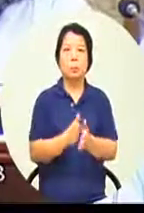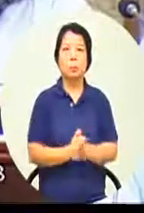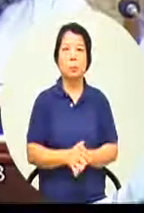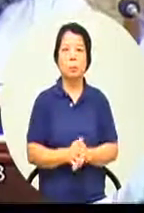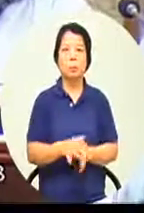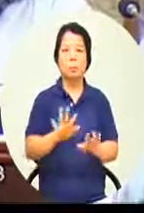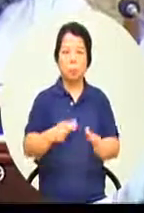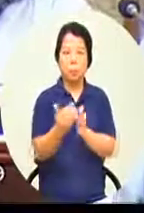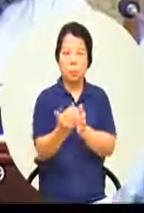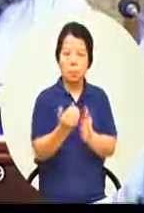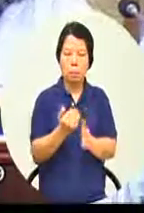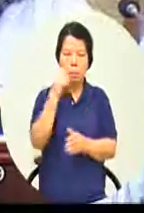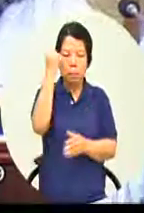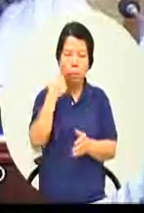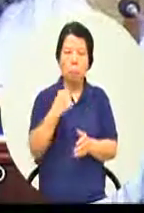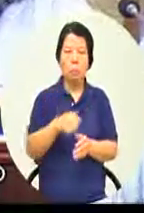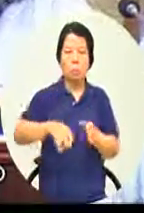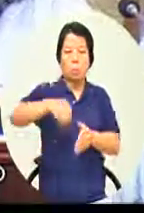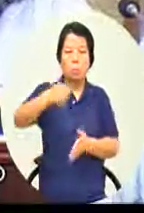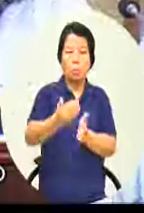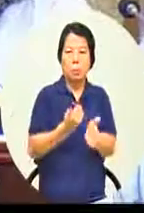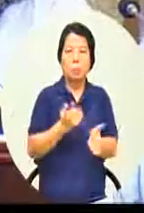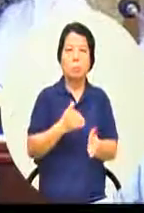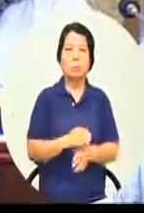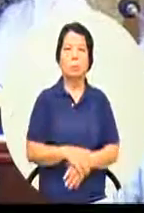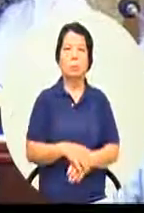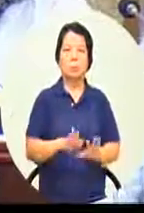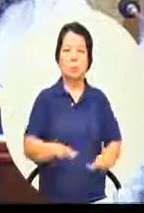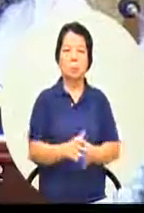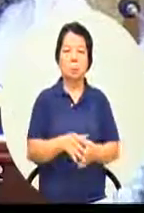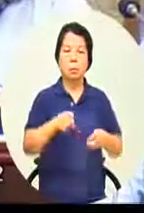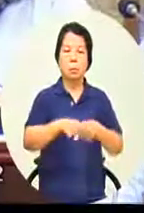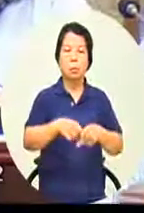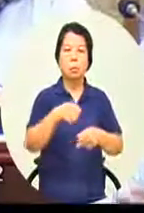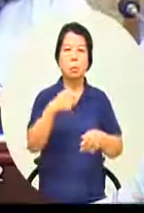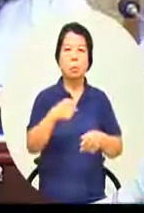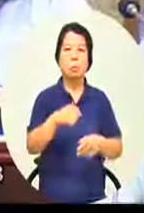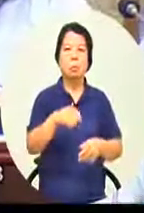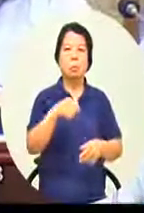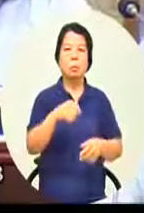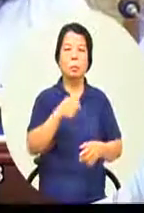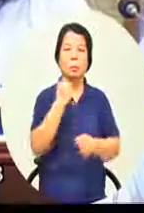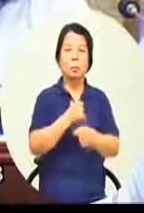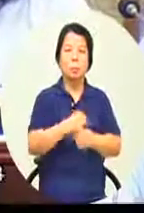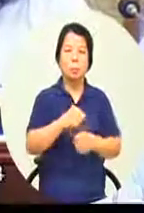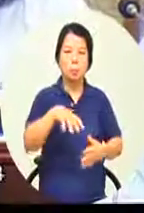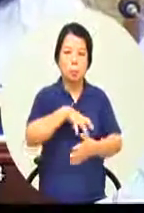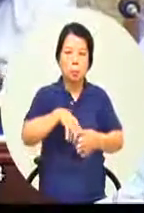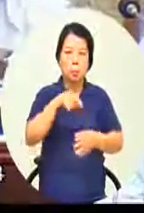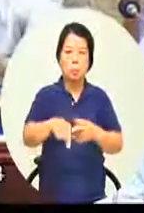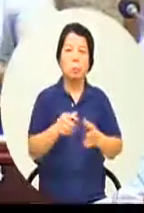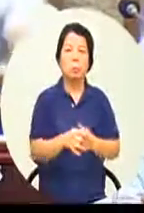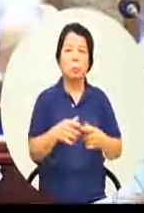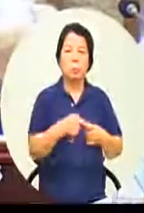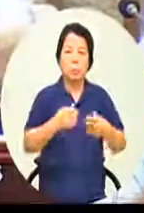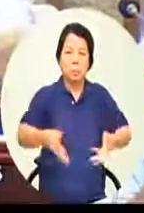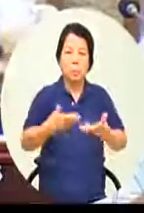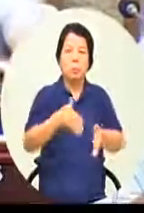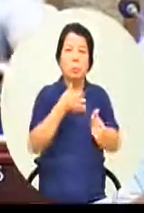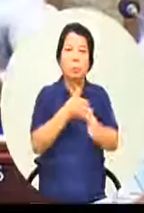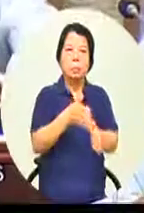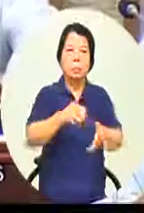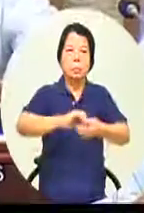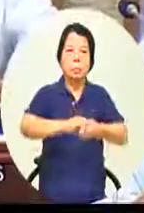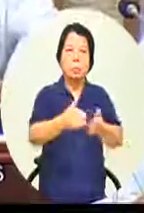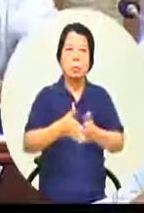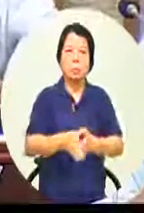前提，希望就是把它分成两部分了哈。我们的工期的工作的内容部分，有一部分是属于我们轻轨所必须